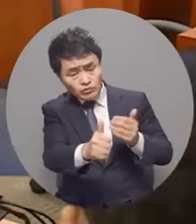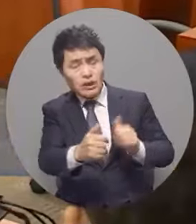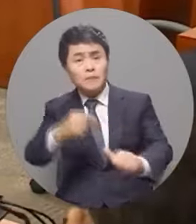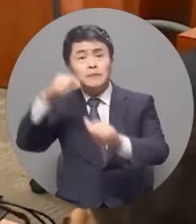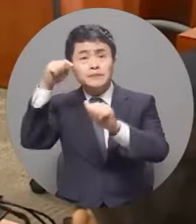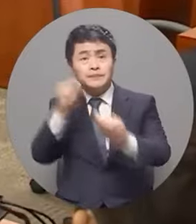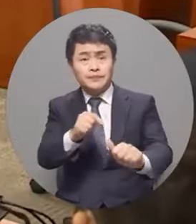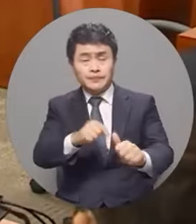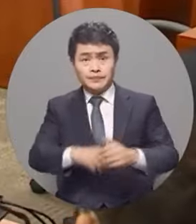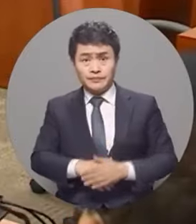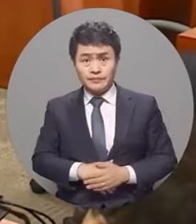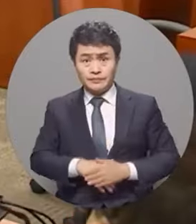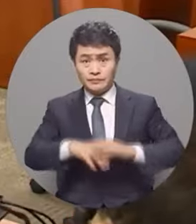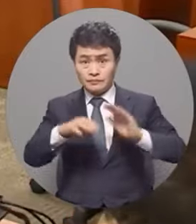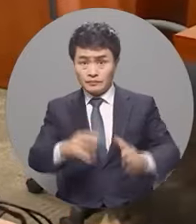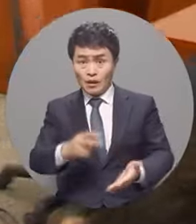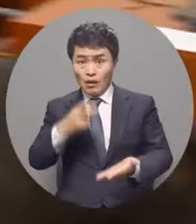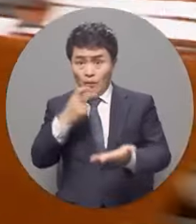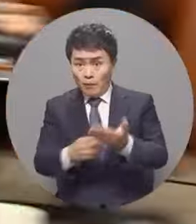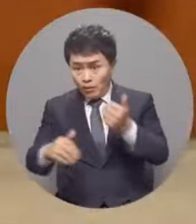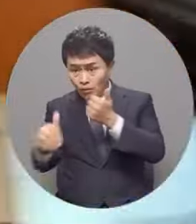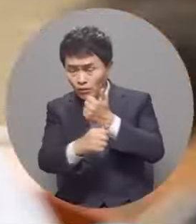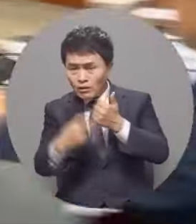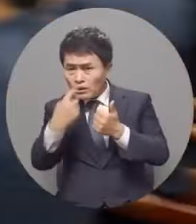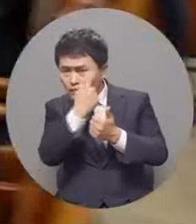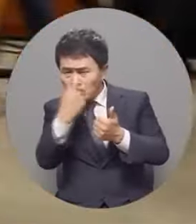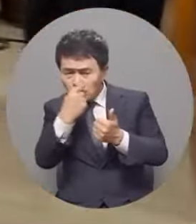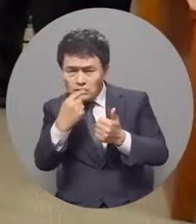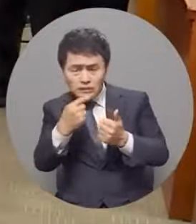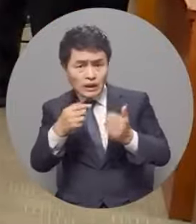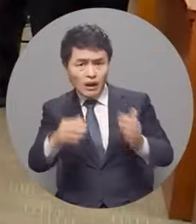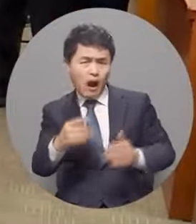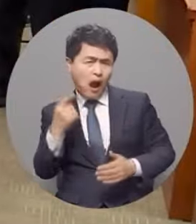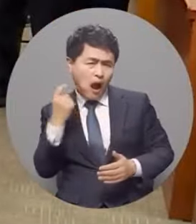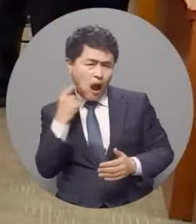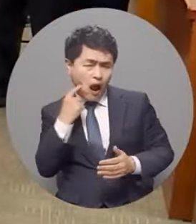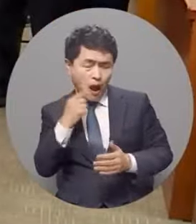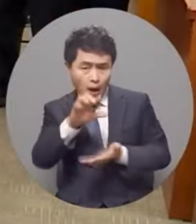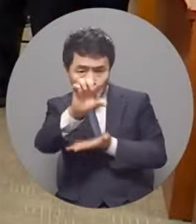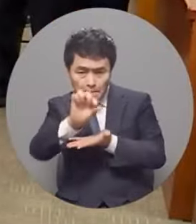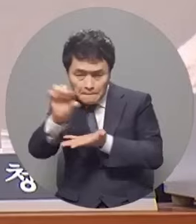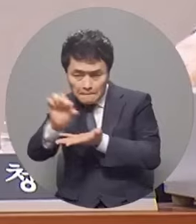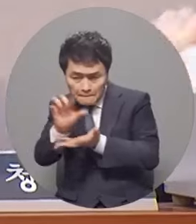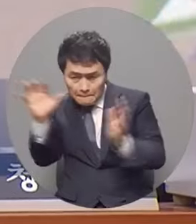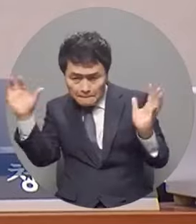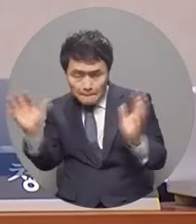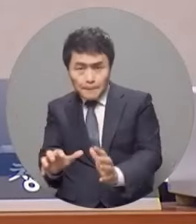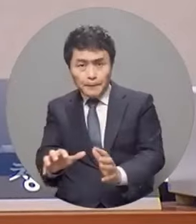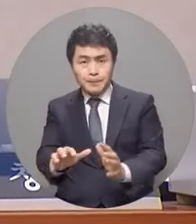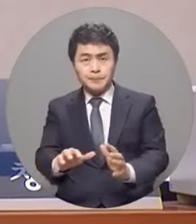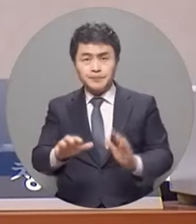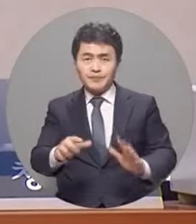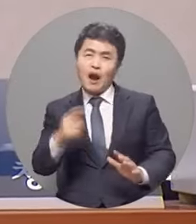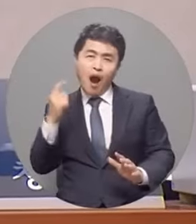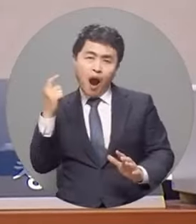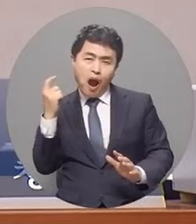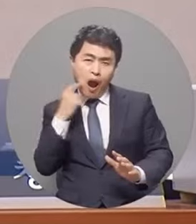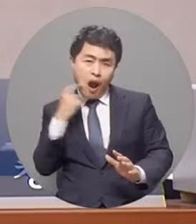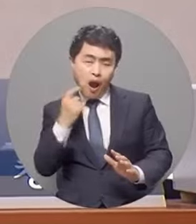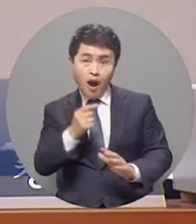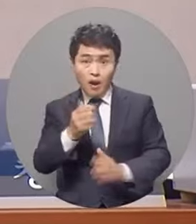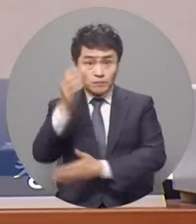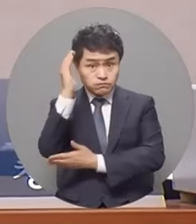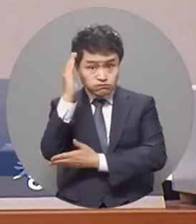명령했습니다. 법사위는 증언들을 꼼꼼히 따져 위증 사례를 모으기로 했습니다. 오늘 허위 증언이나